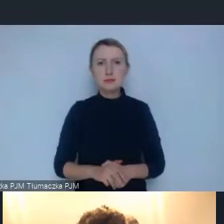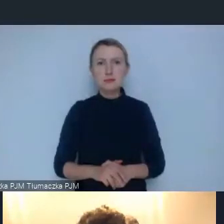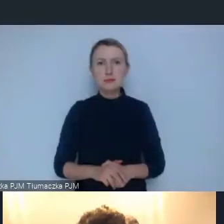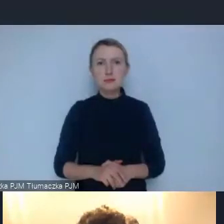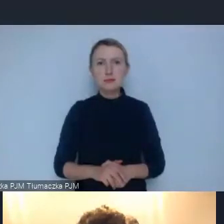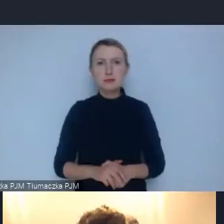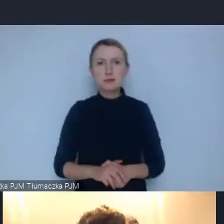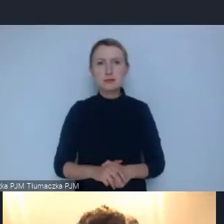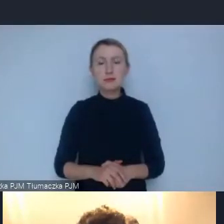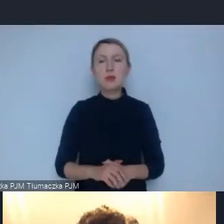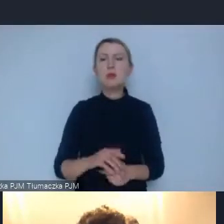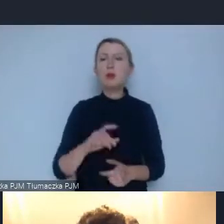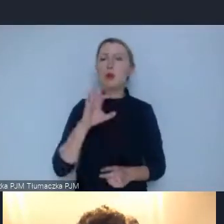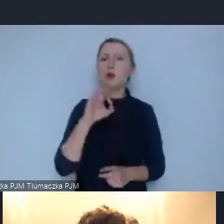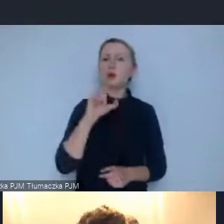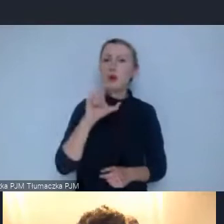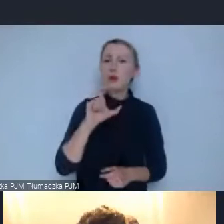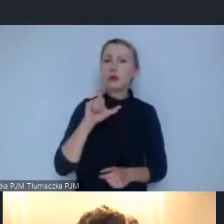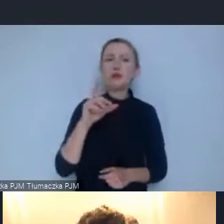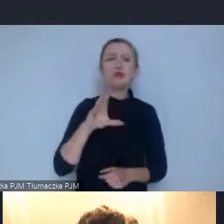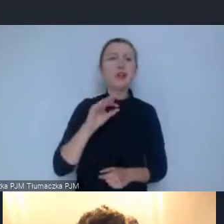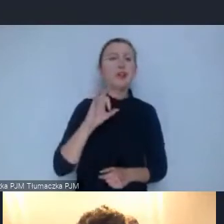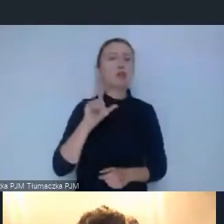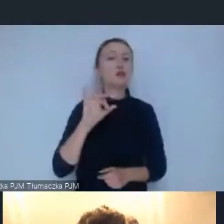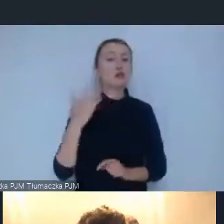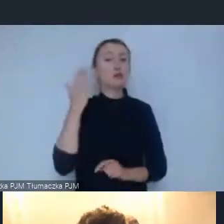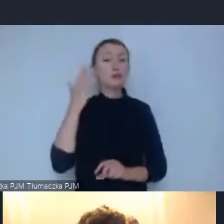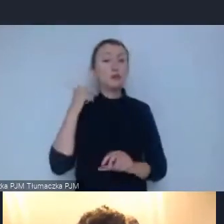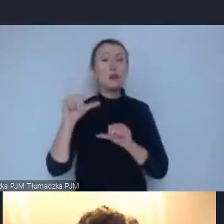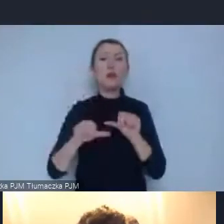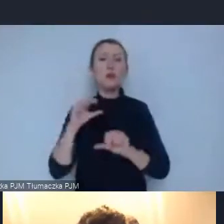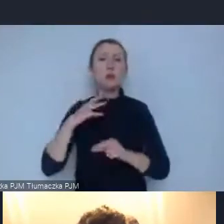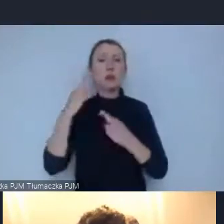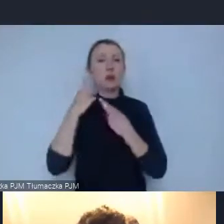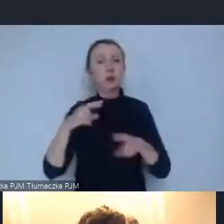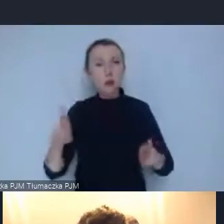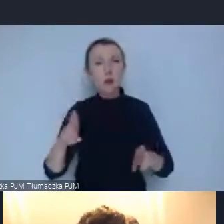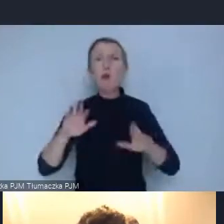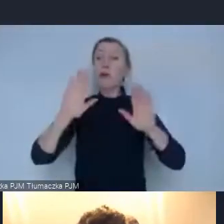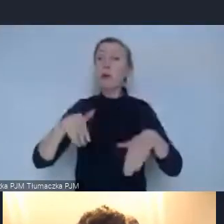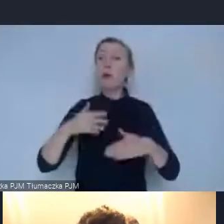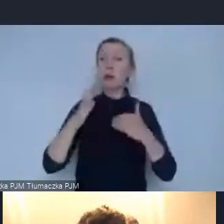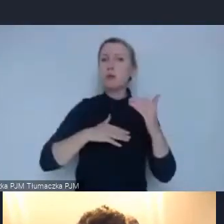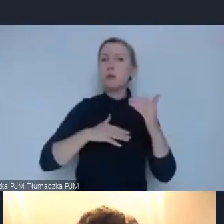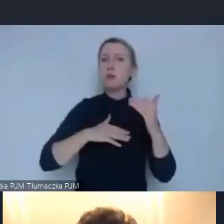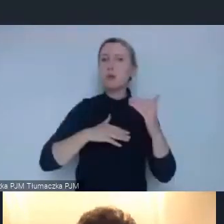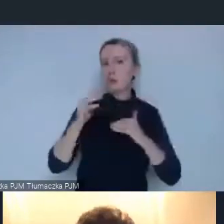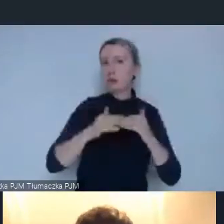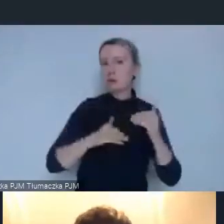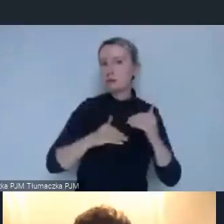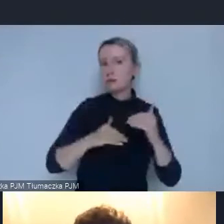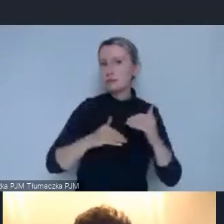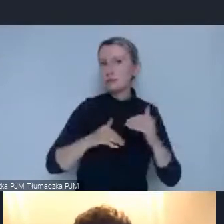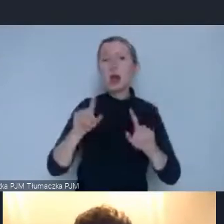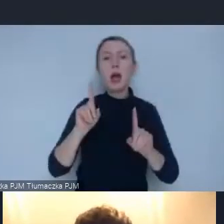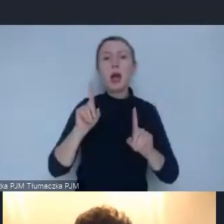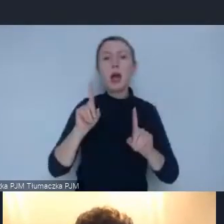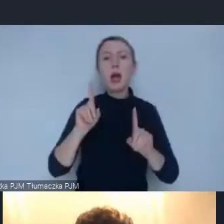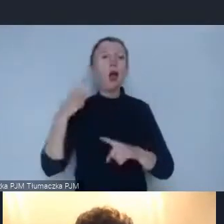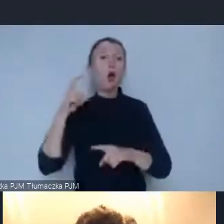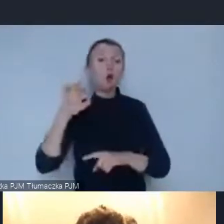mieliśmy rekord w pozwoleniach na budowę domów jednorodzinnych, indywidualnych. Nie przebudowy, nie nadbudowy, nie rozbudowy, ale